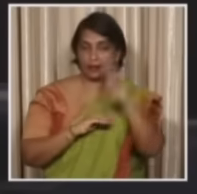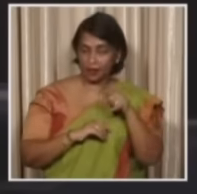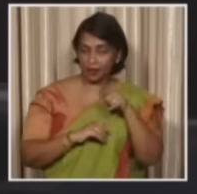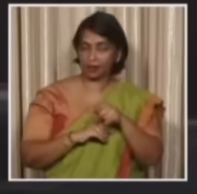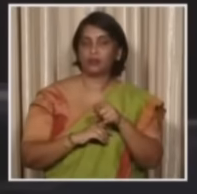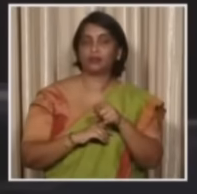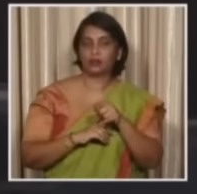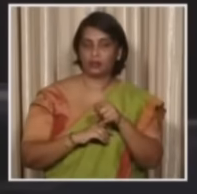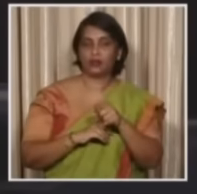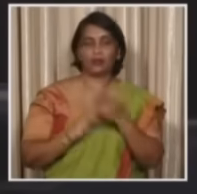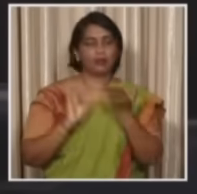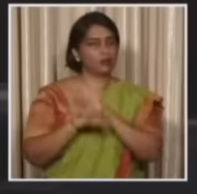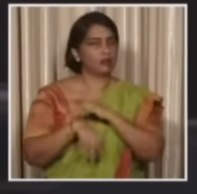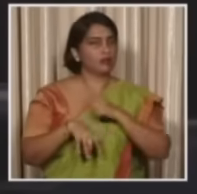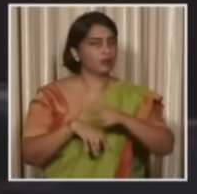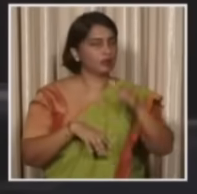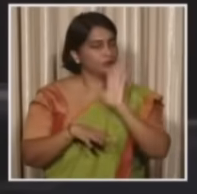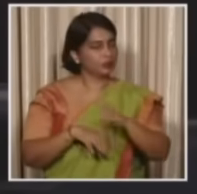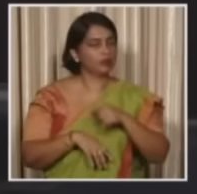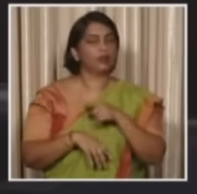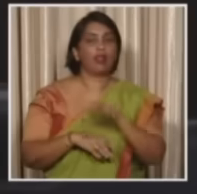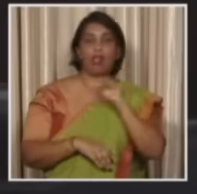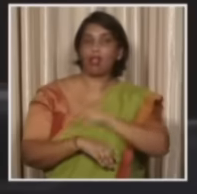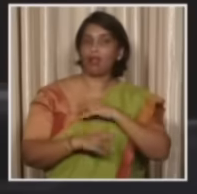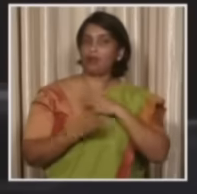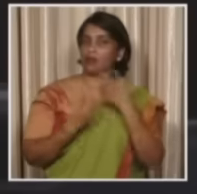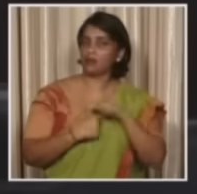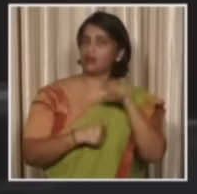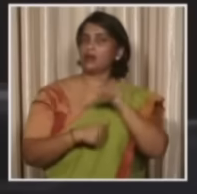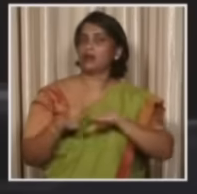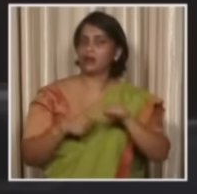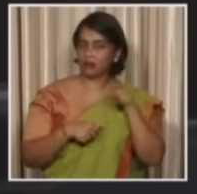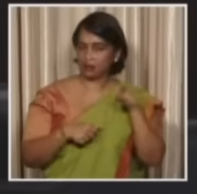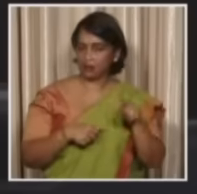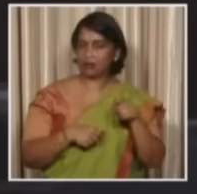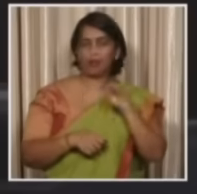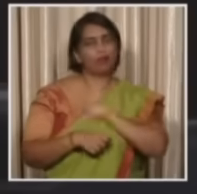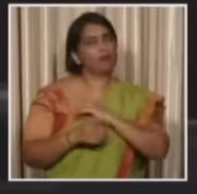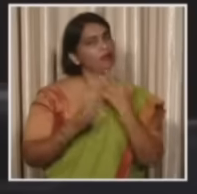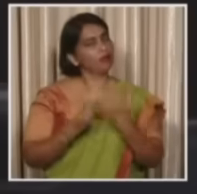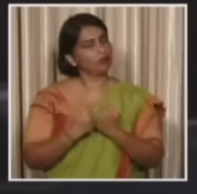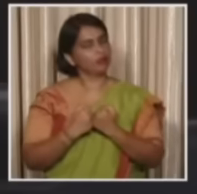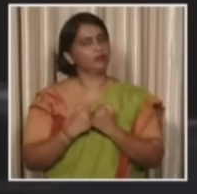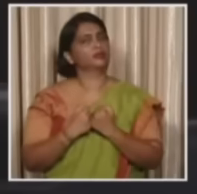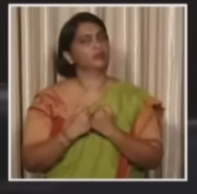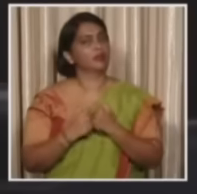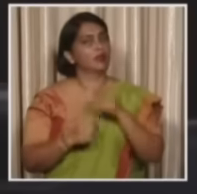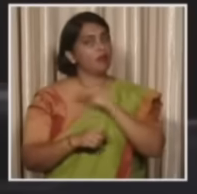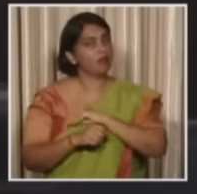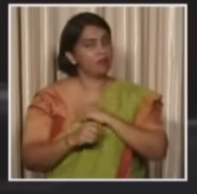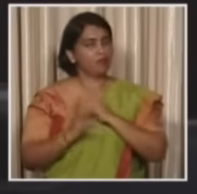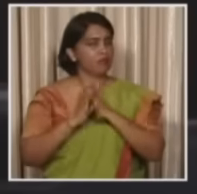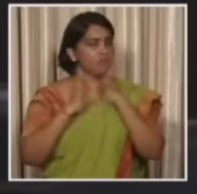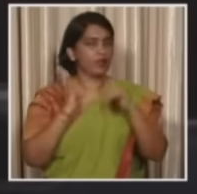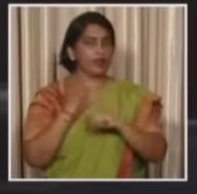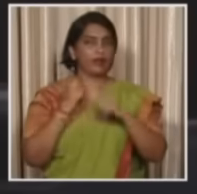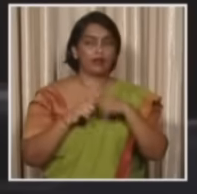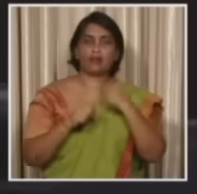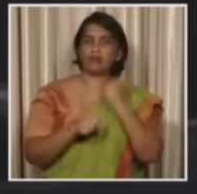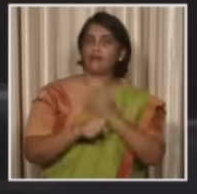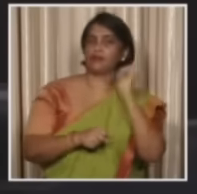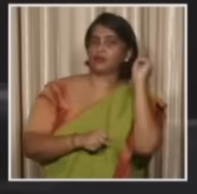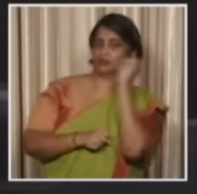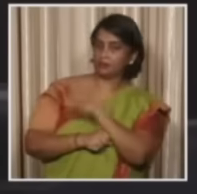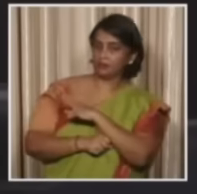ටෙලිකොම් එක පහුගිය කාලේ පුරාවටම ලාභ ලැබපු ආයතනයක්. ලාභ ලැබුවා, ඒ ලාභයෙන් විශාල බද්දක් ආණ්ඩුවට ලබා